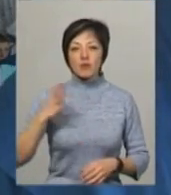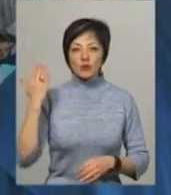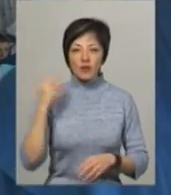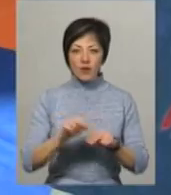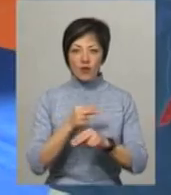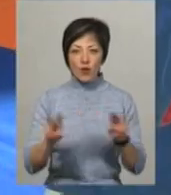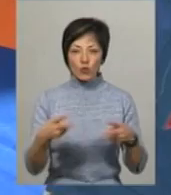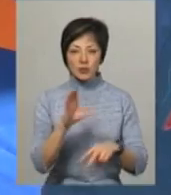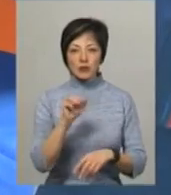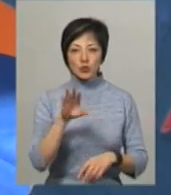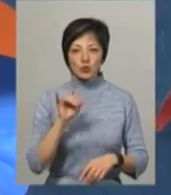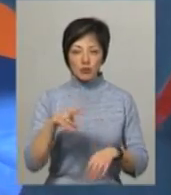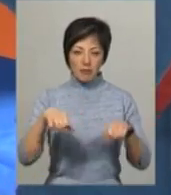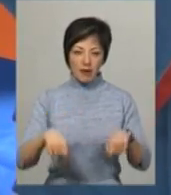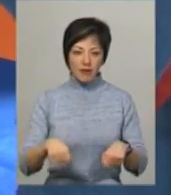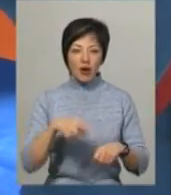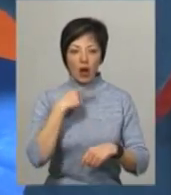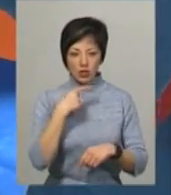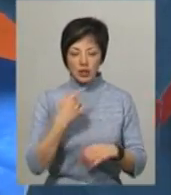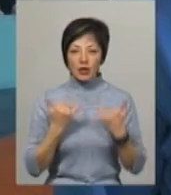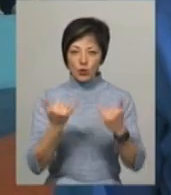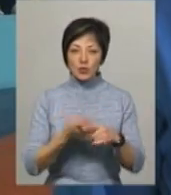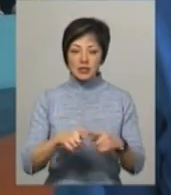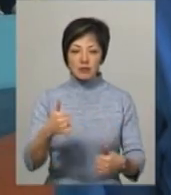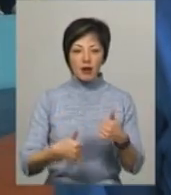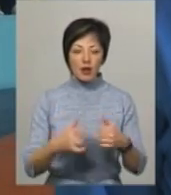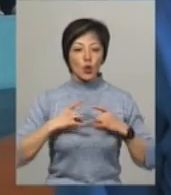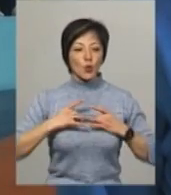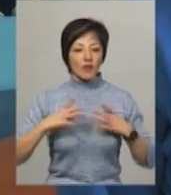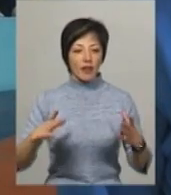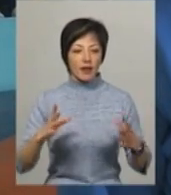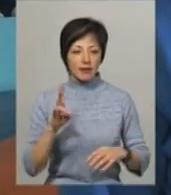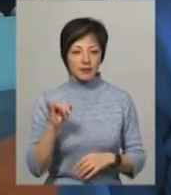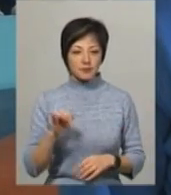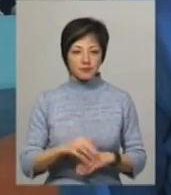вихованець клубу «Самсон Право» Владислав Насідач каже, для нього ці змагання ювілейні. Вже